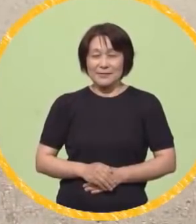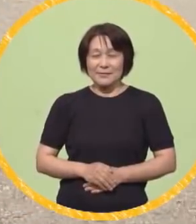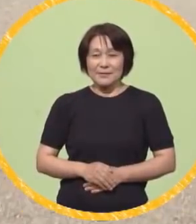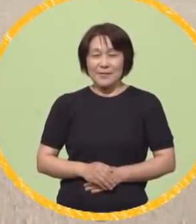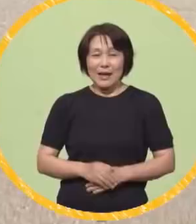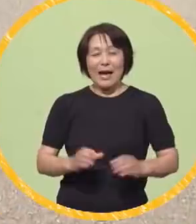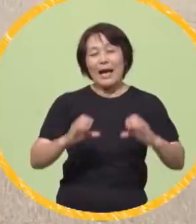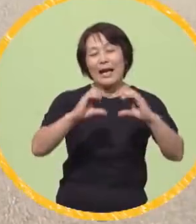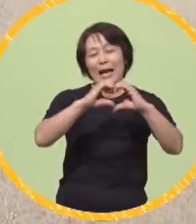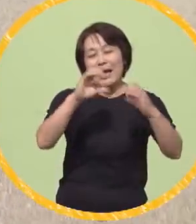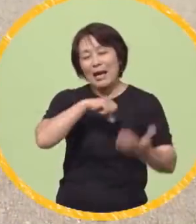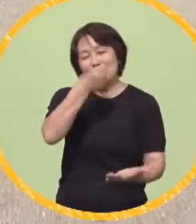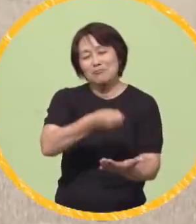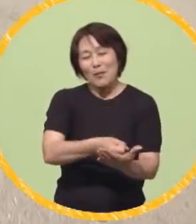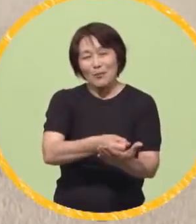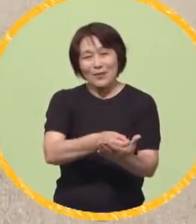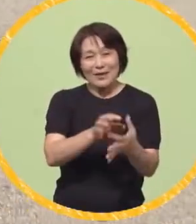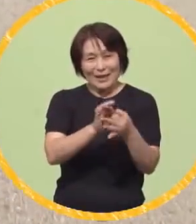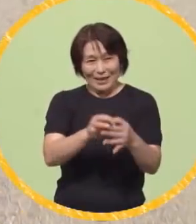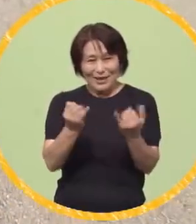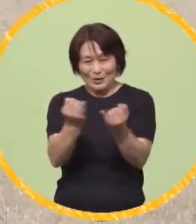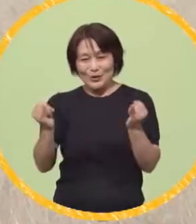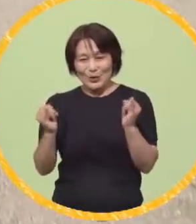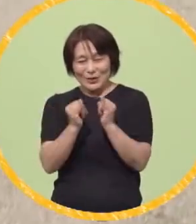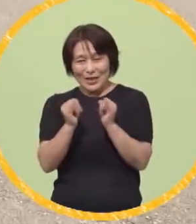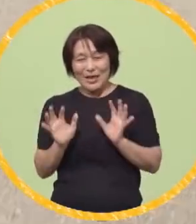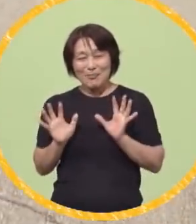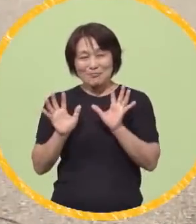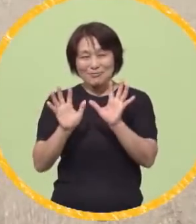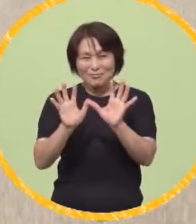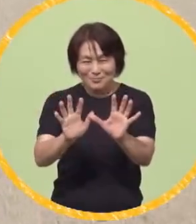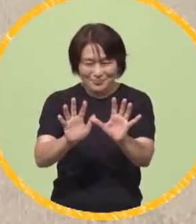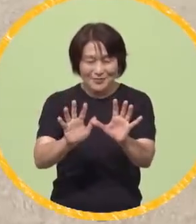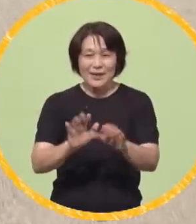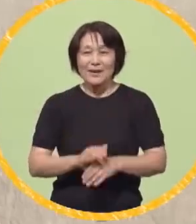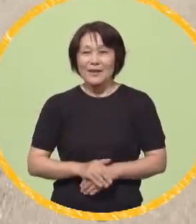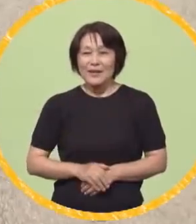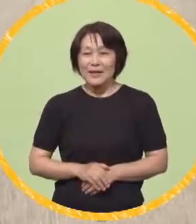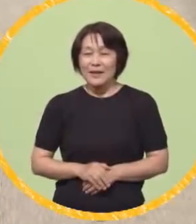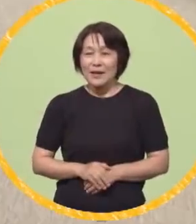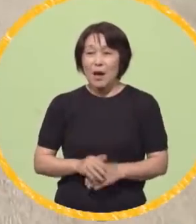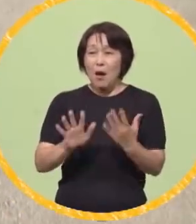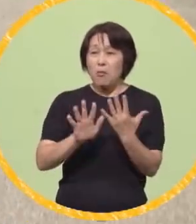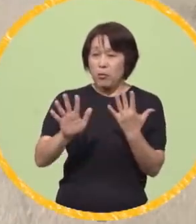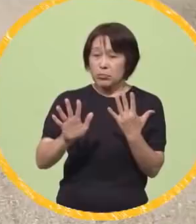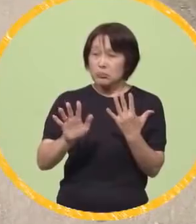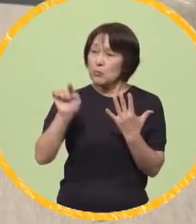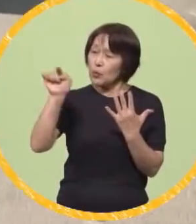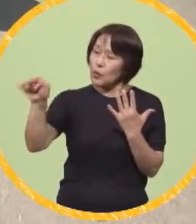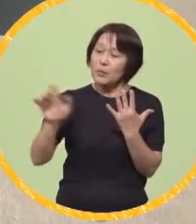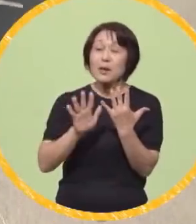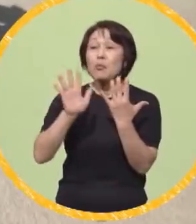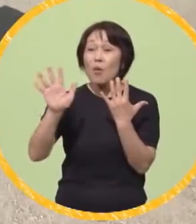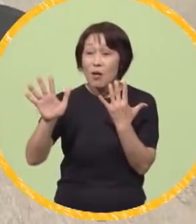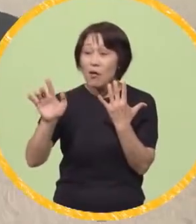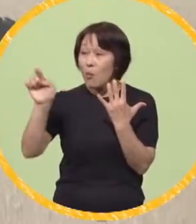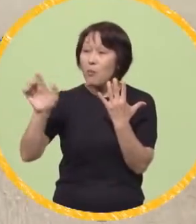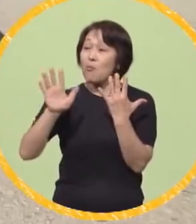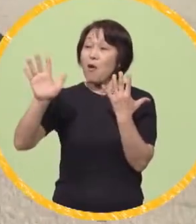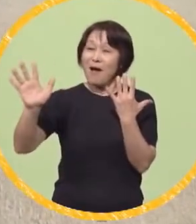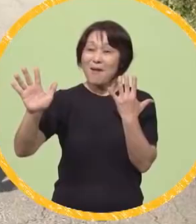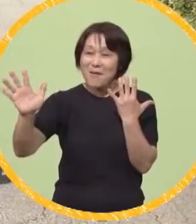恋愛成就と言われるだけあって女性の方が多いですね。お、すっごい奥まで並んでますよ。うわー、